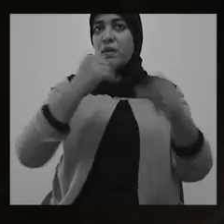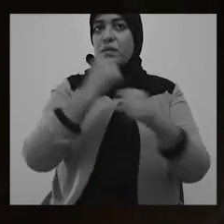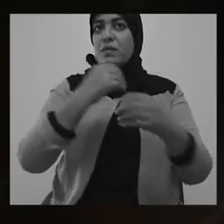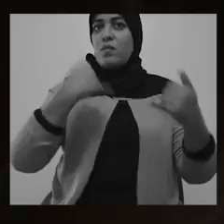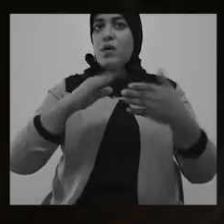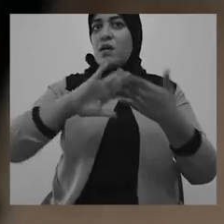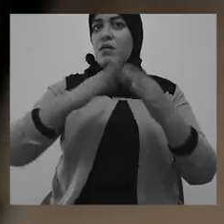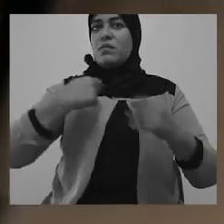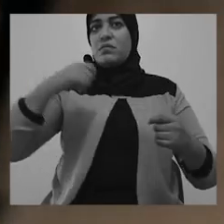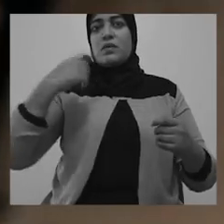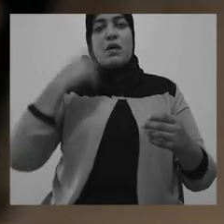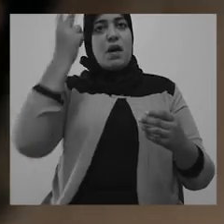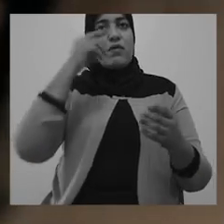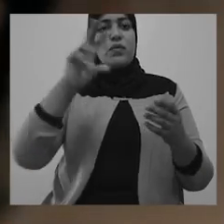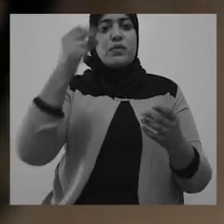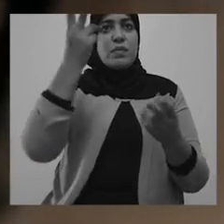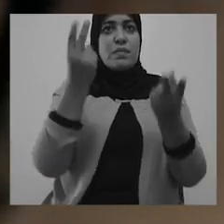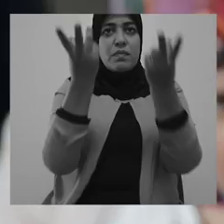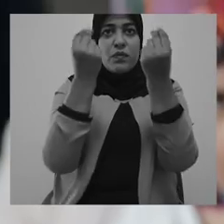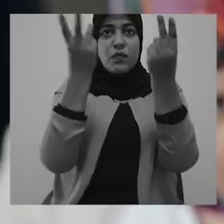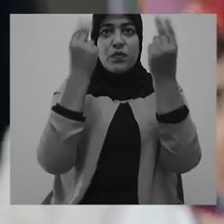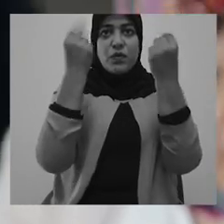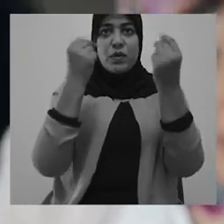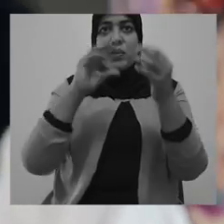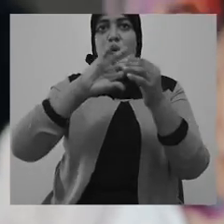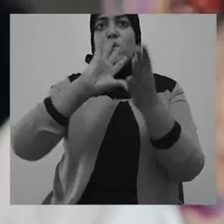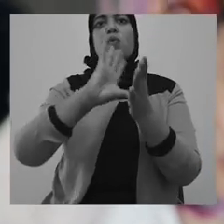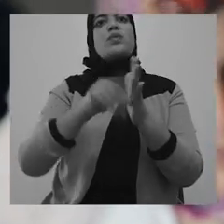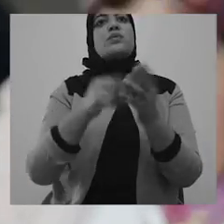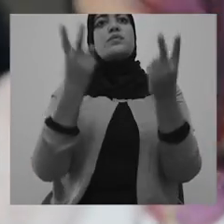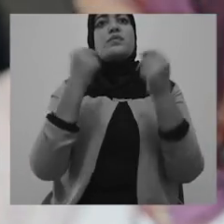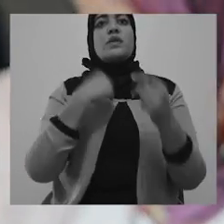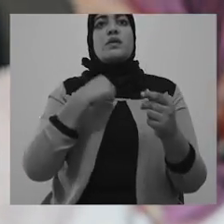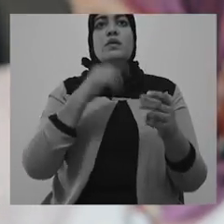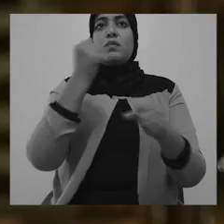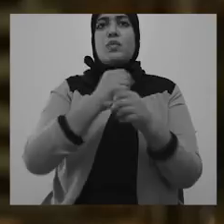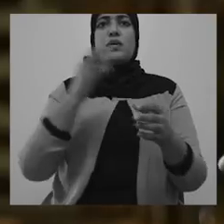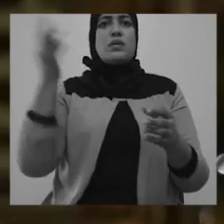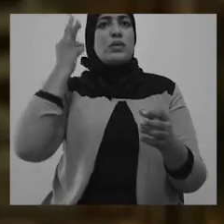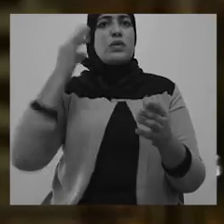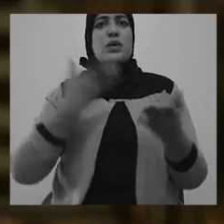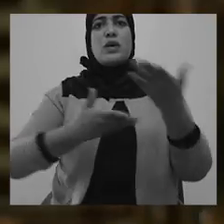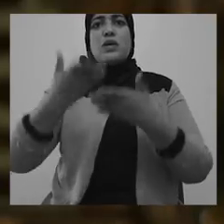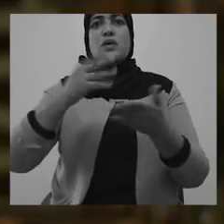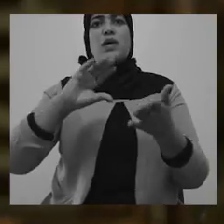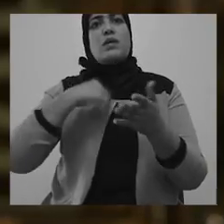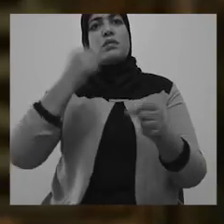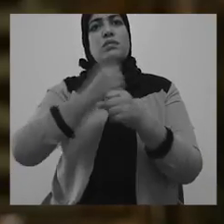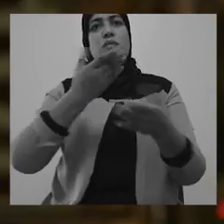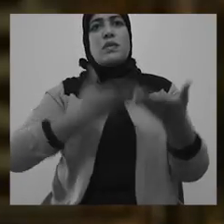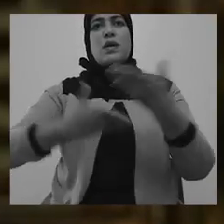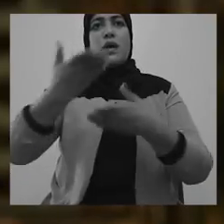exige la participation des personnes handicapées à toutes les étapes de la recherche. Le but de cette recherche, c'est connaître